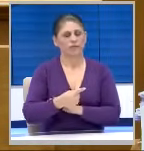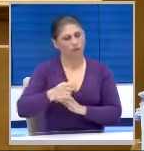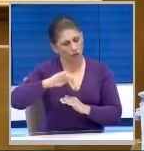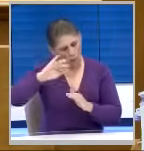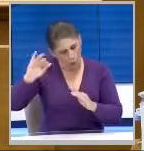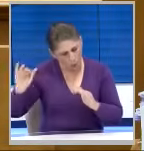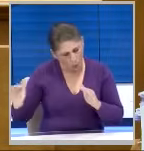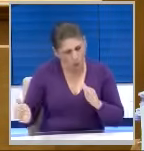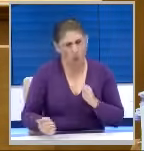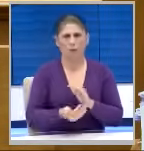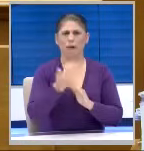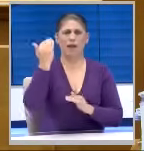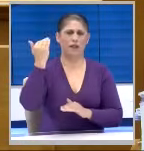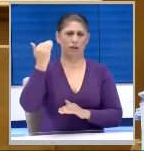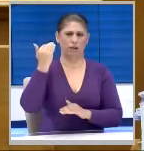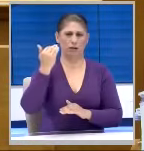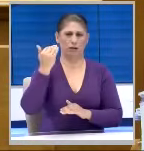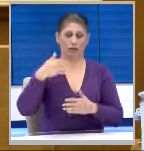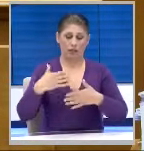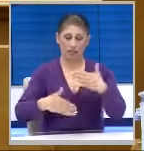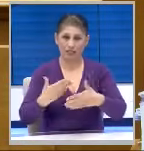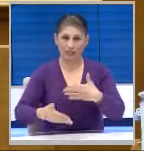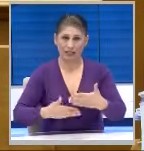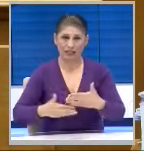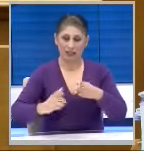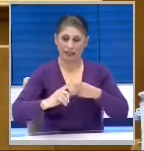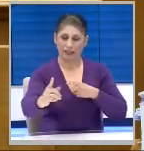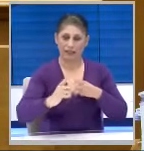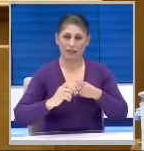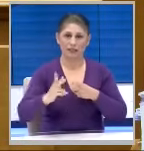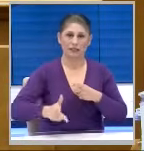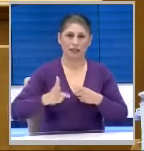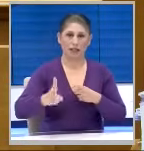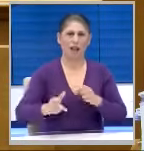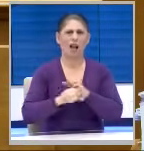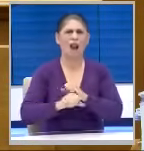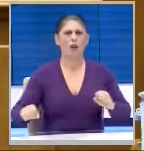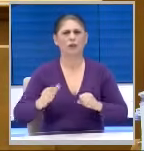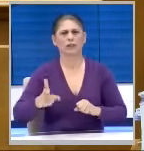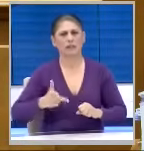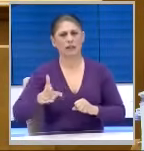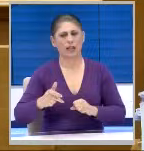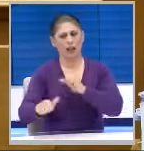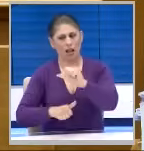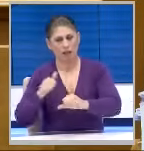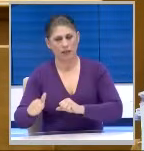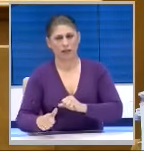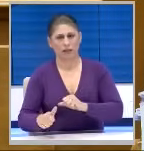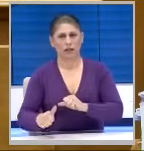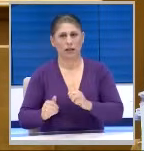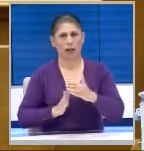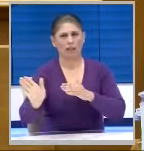κατ επανάληψη η διαδικασία κίνησης των τρένων χαλούσαν τρένα αλλάζανε